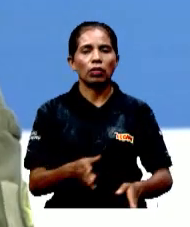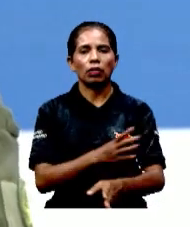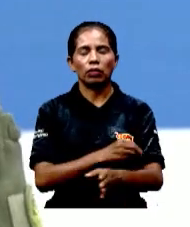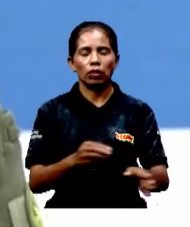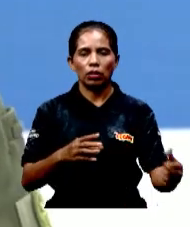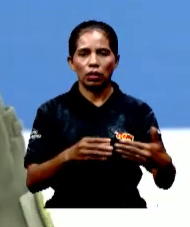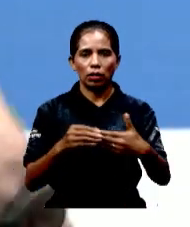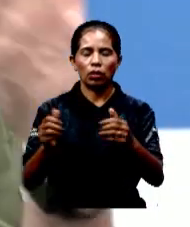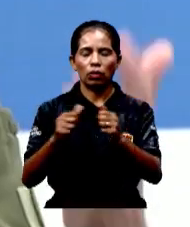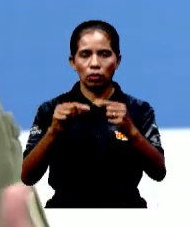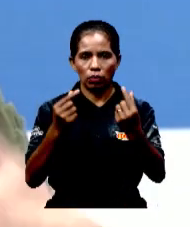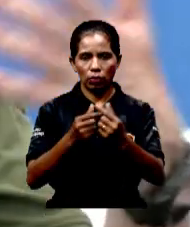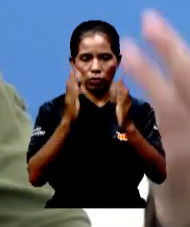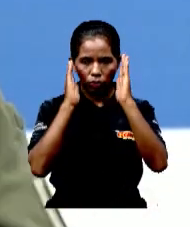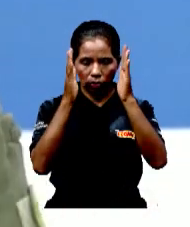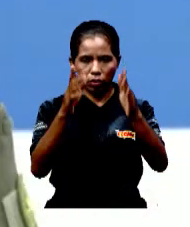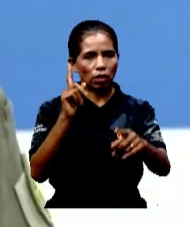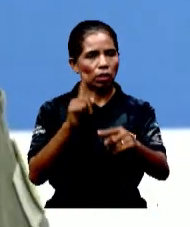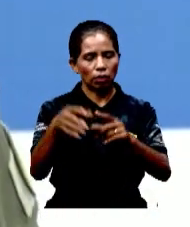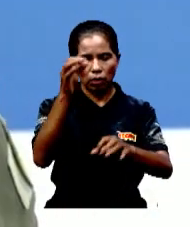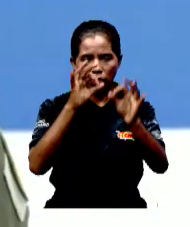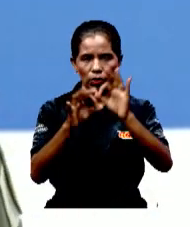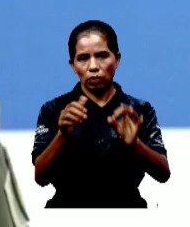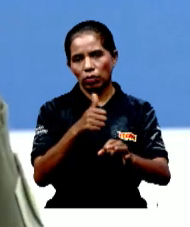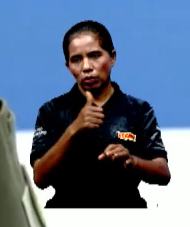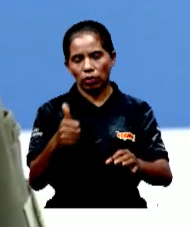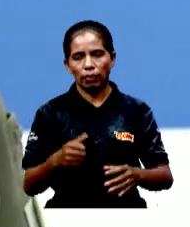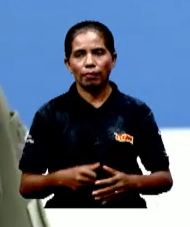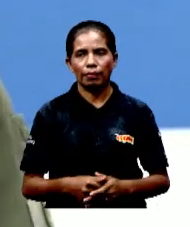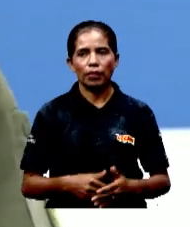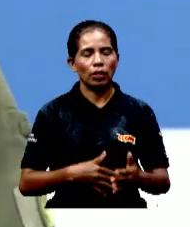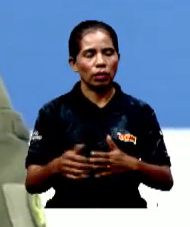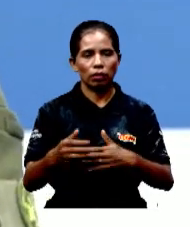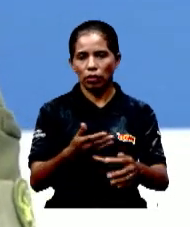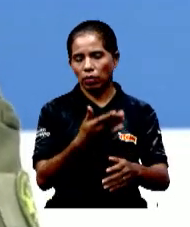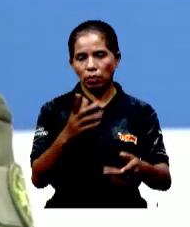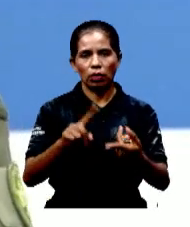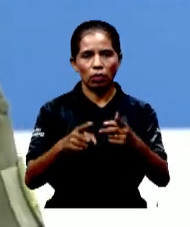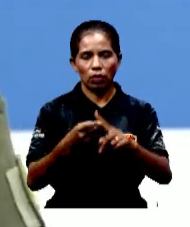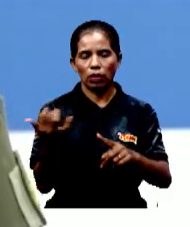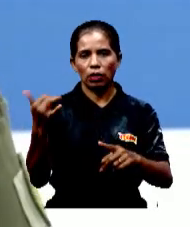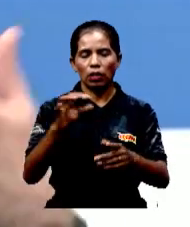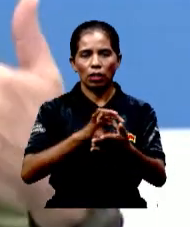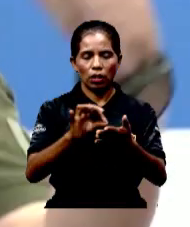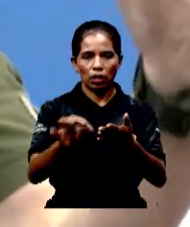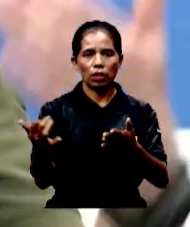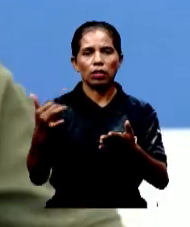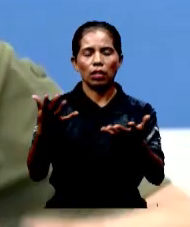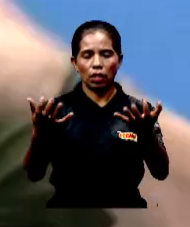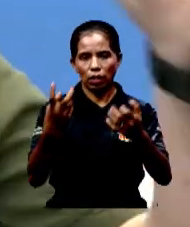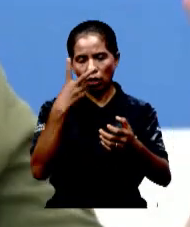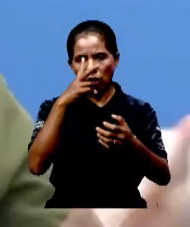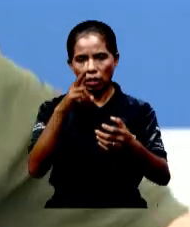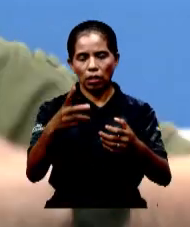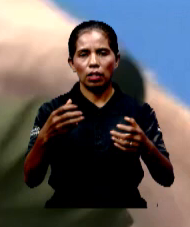екіпа хо манера іда бауен. Там бане лабеле фір буат сіра не. Infelizmente, dalla ruma ita buat ni colega sira ha kerek buat ruma nebe sira kara kare